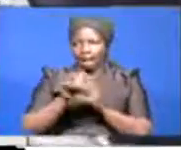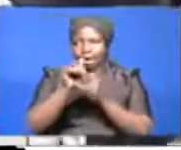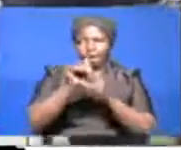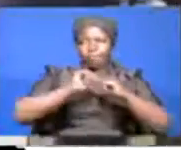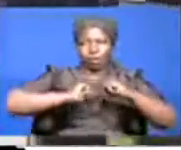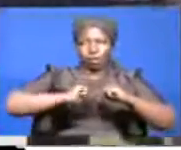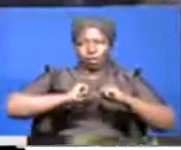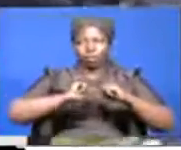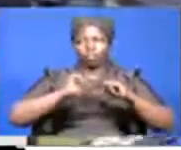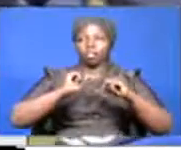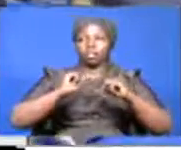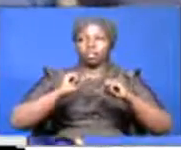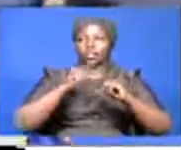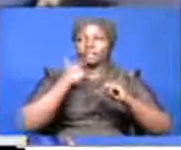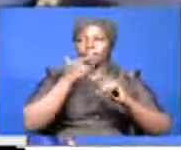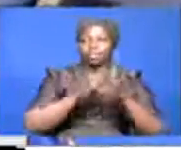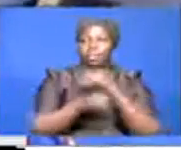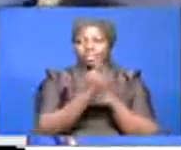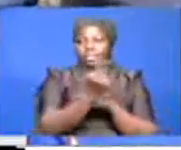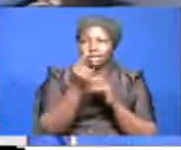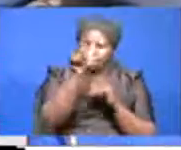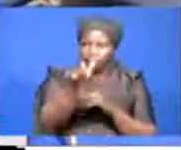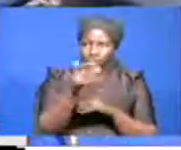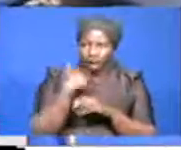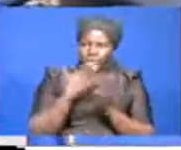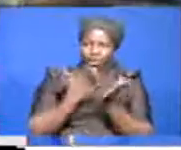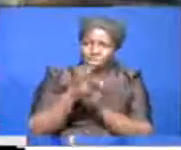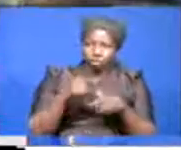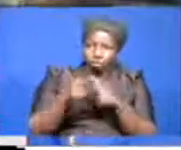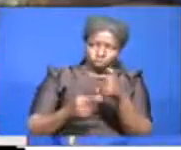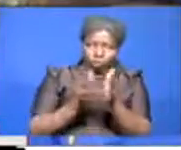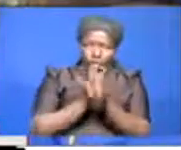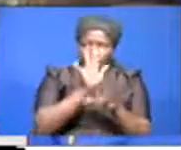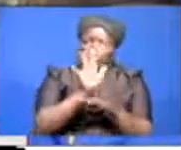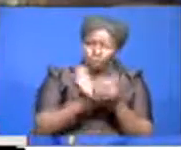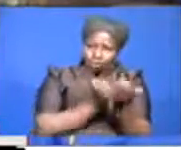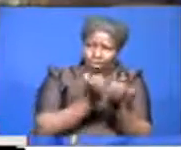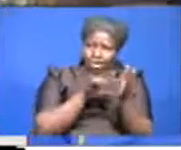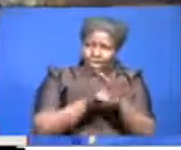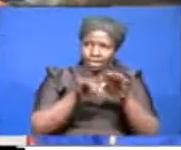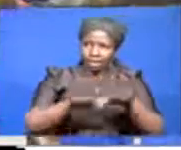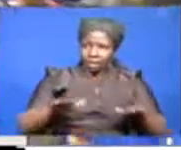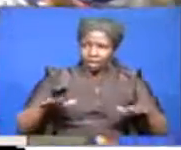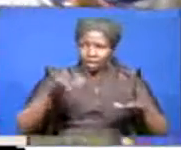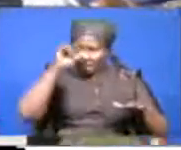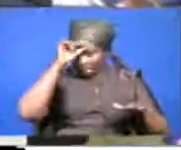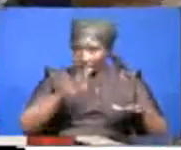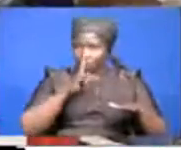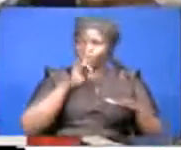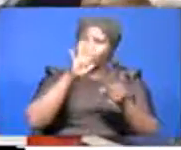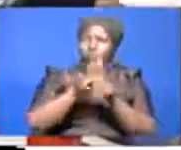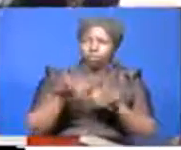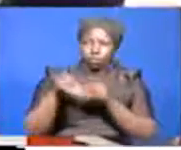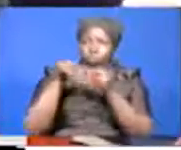Waiganjo walikariri kuwa kila mmoja ana haki ya kuendeleza biashara yake katika soko hilo. Gavana wa Matangi aliahidi kutatua swala